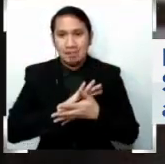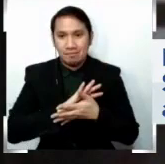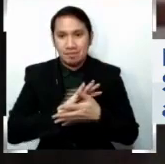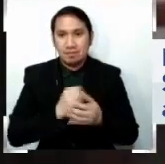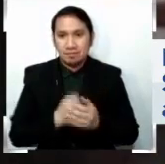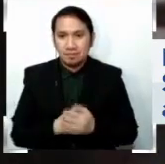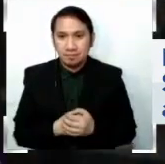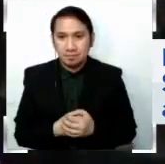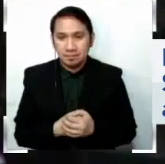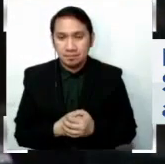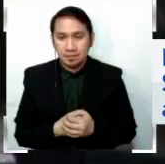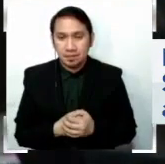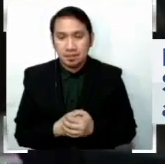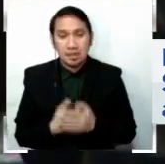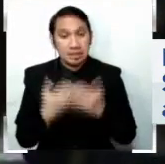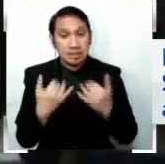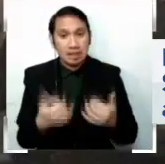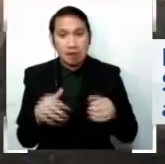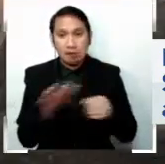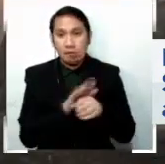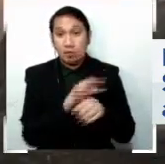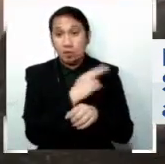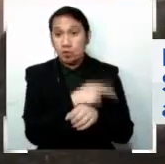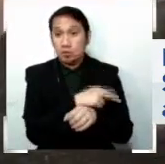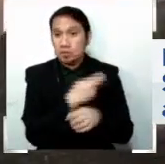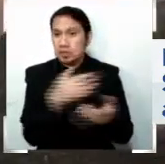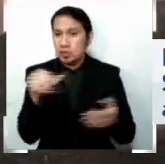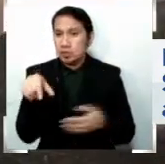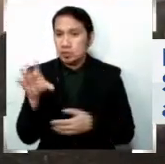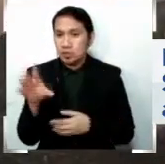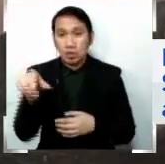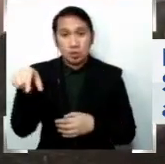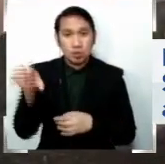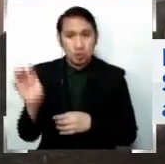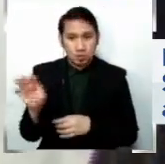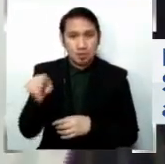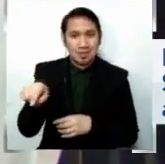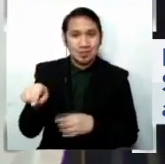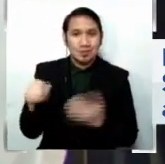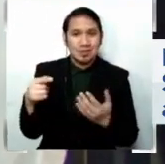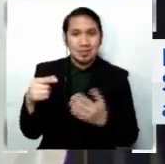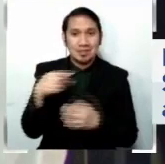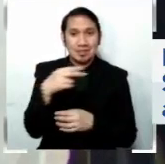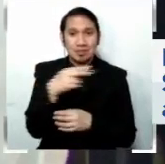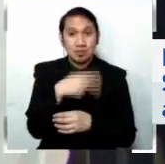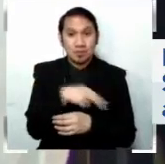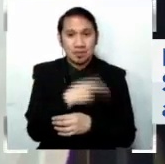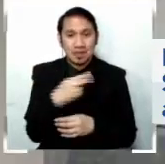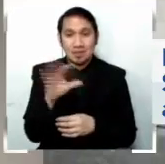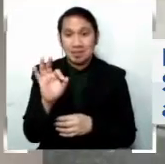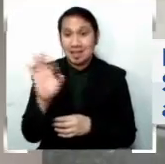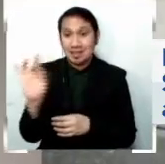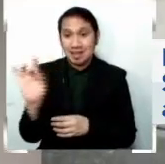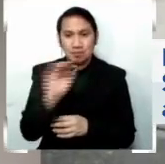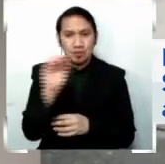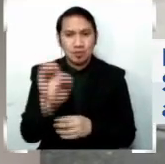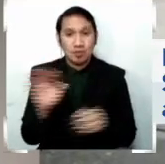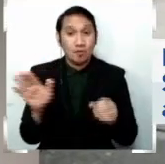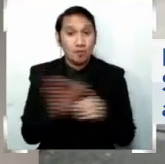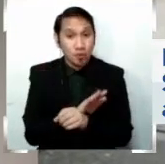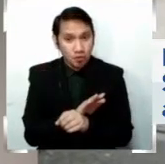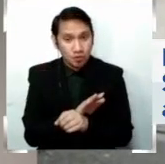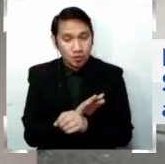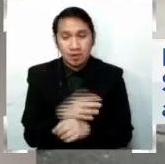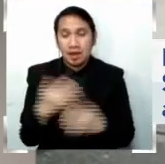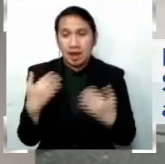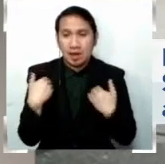Full capacity na ang ilang ospital sa Quezon City. Ang Quezon City General Hospital, 98% ng puno ang ospital. May pagkakataon na